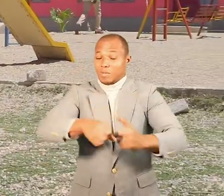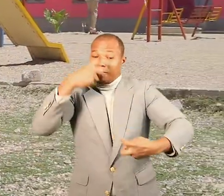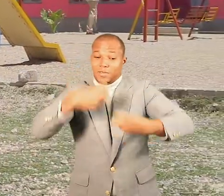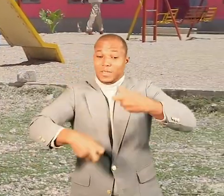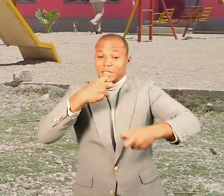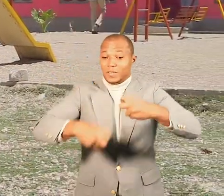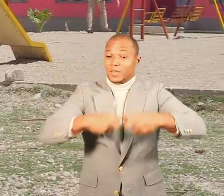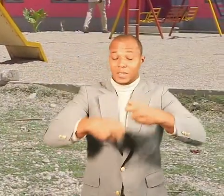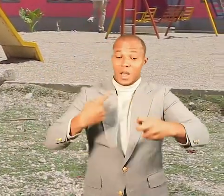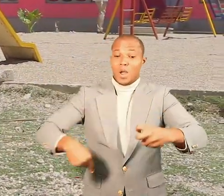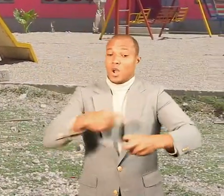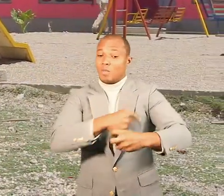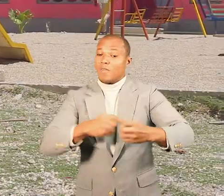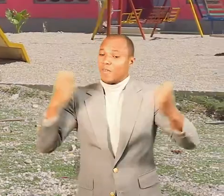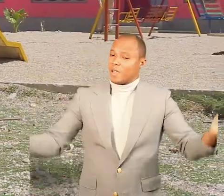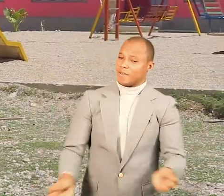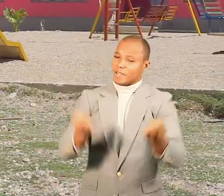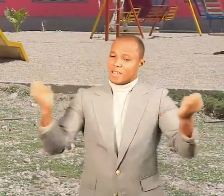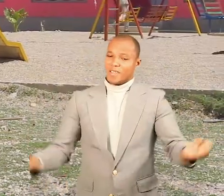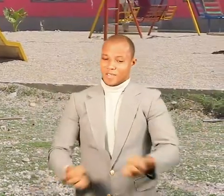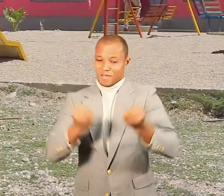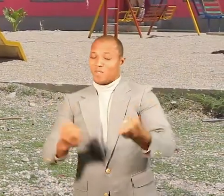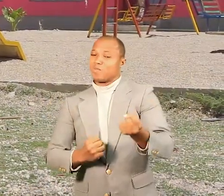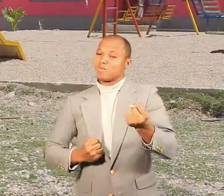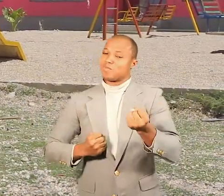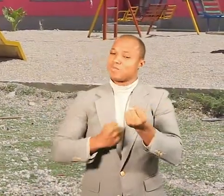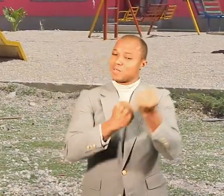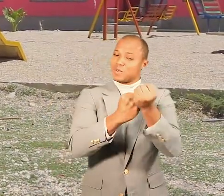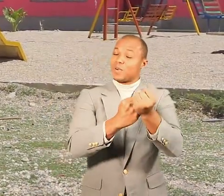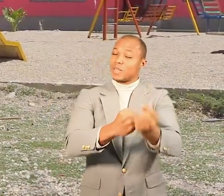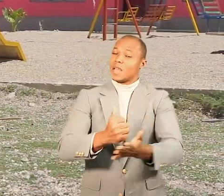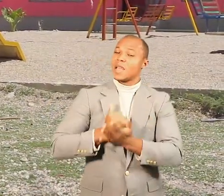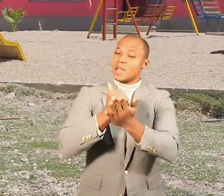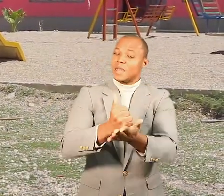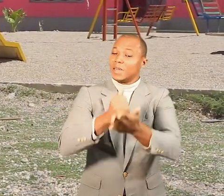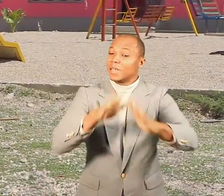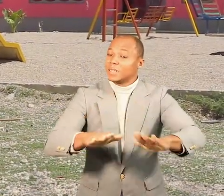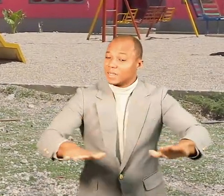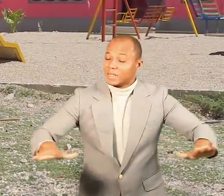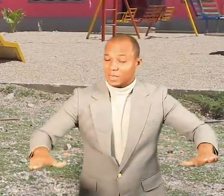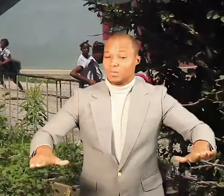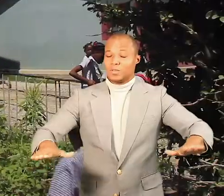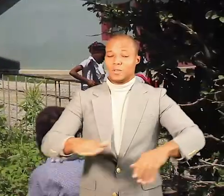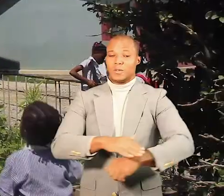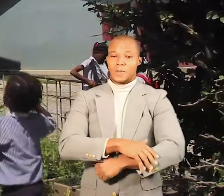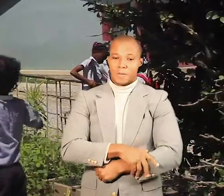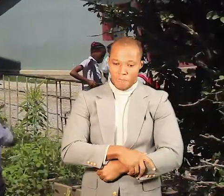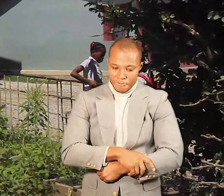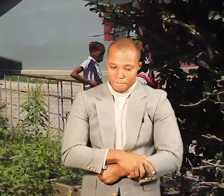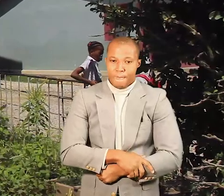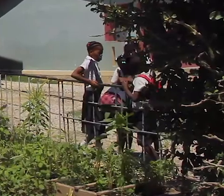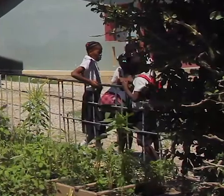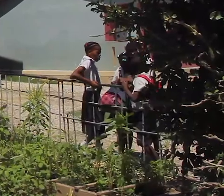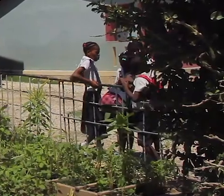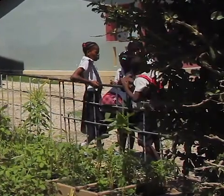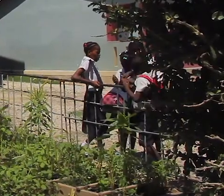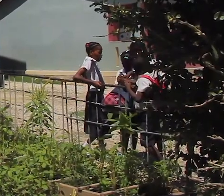vraiment dégénérée, mais quand même jusqu'à cette présente minute, bon, je peux mettre que nous sommes capables d'exister ensemble avec tout le monde.